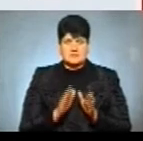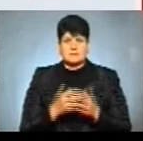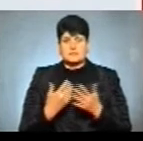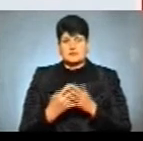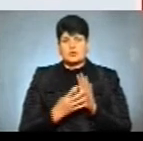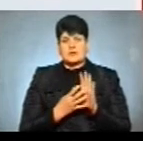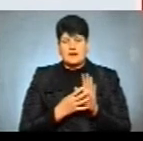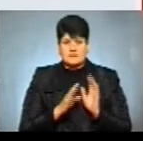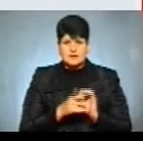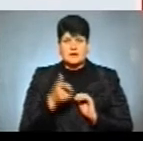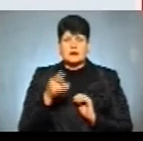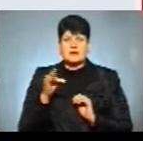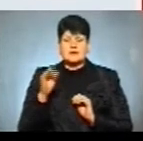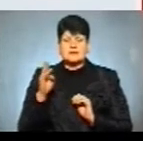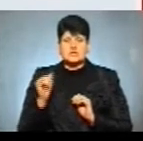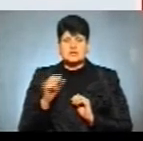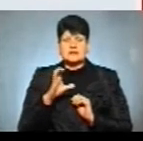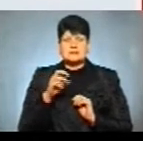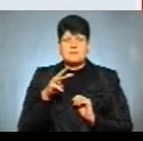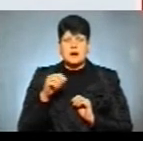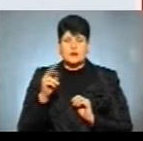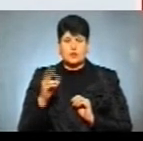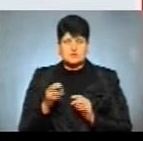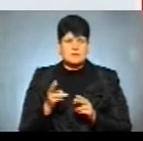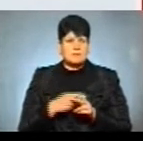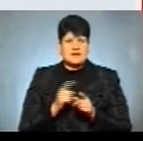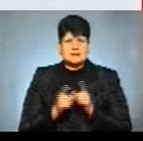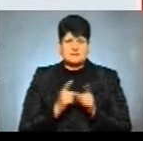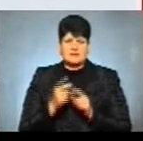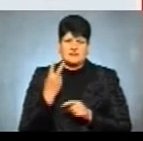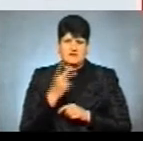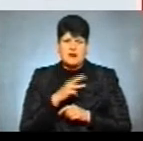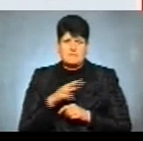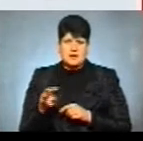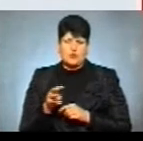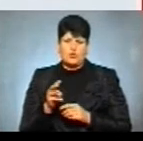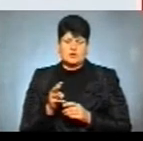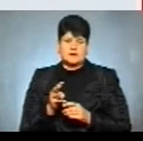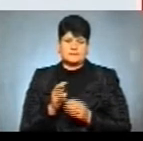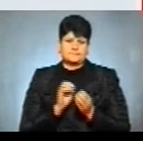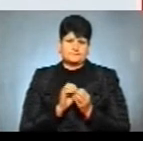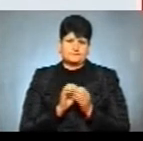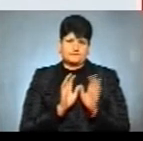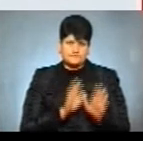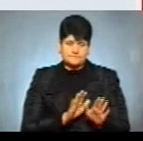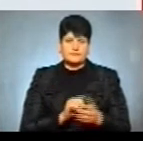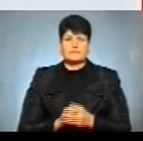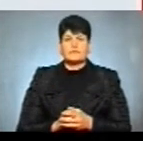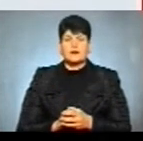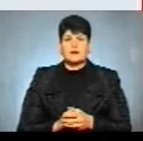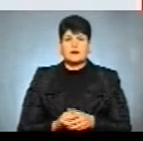майже 9. Грицишин та Смакуз без змін, вони мають близько по 2 мільйони заощаджень.